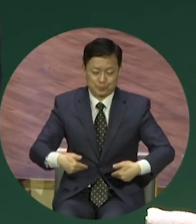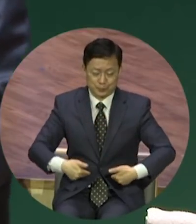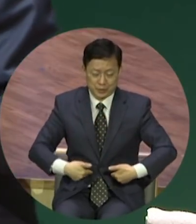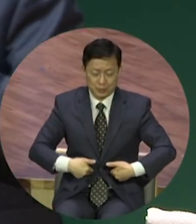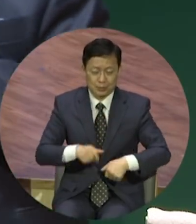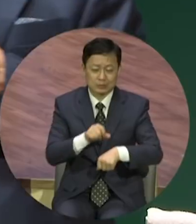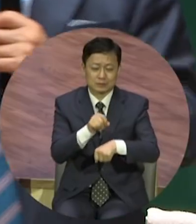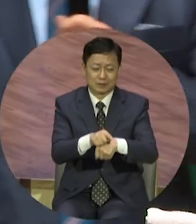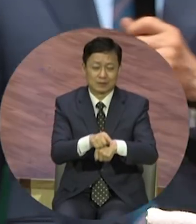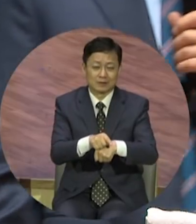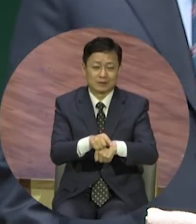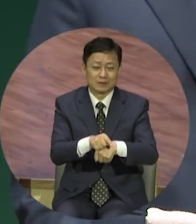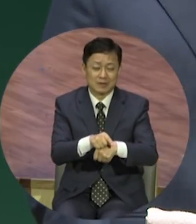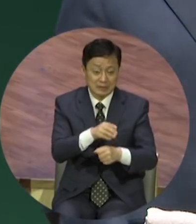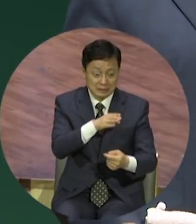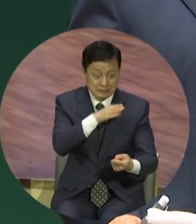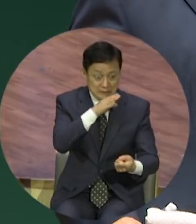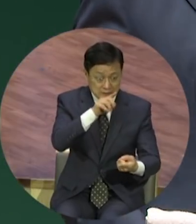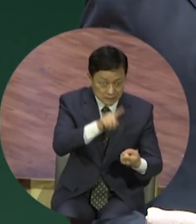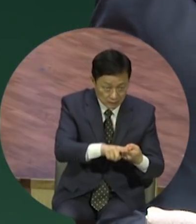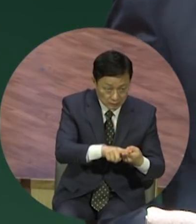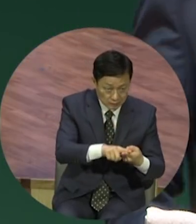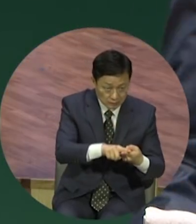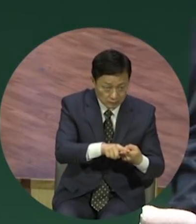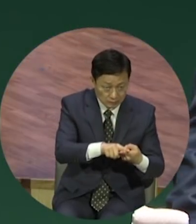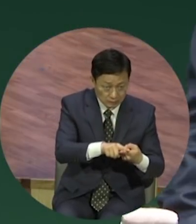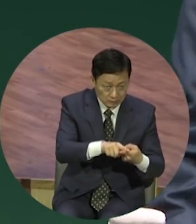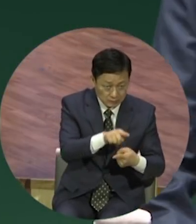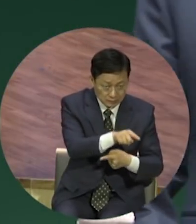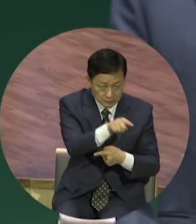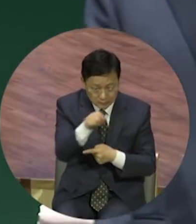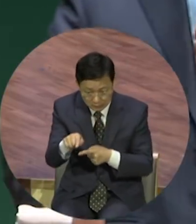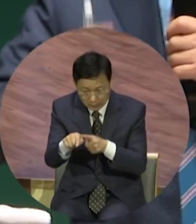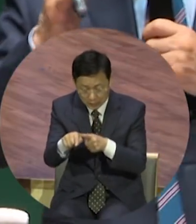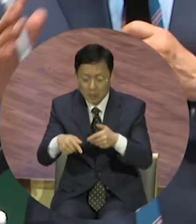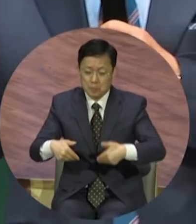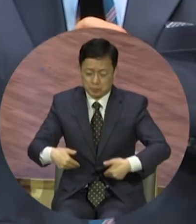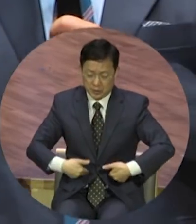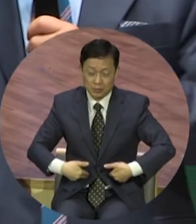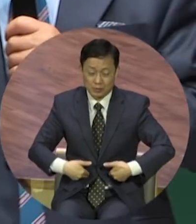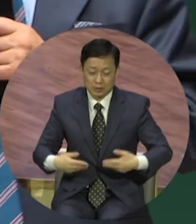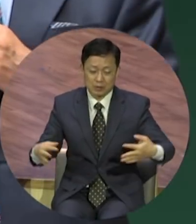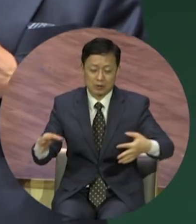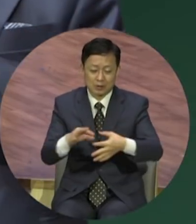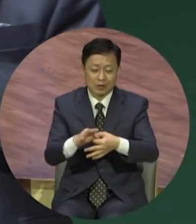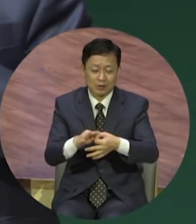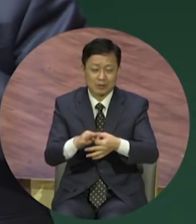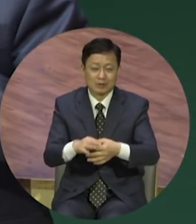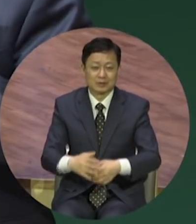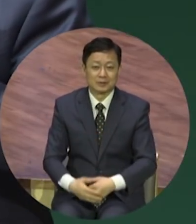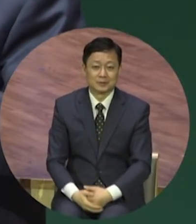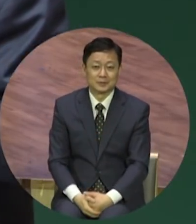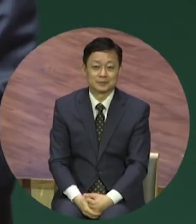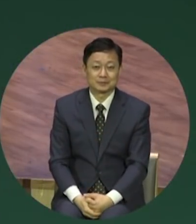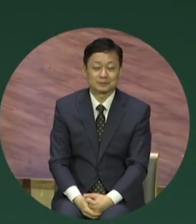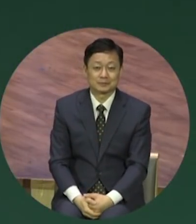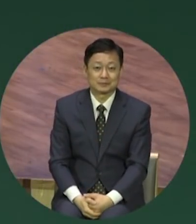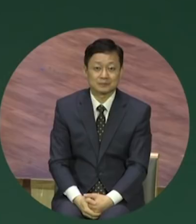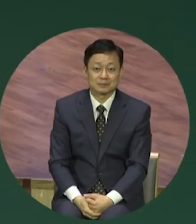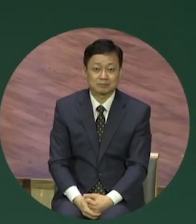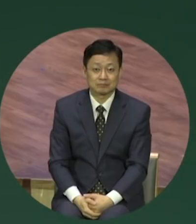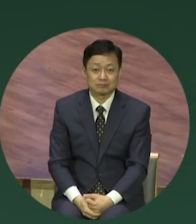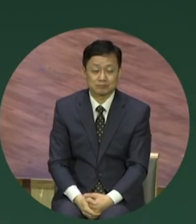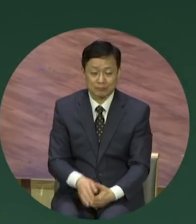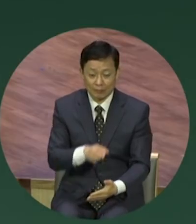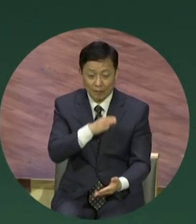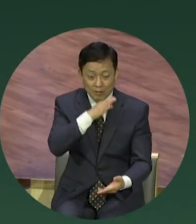you to see what is inevitable. 내가 여기 왜 있는가 말이야. Why am I here? 지금 왜 이런 일이 벌어집니까? Why is this happening to me right now?